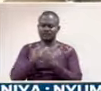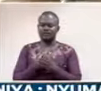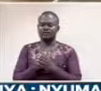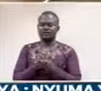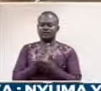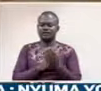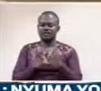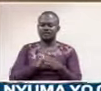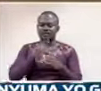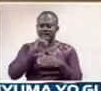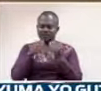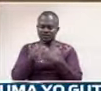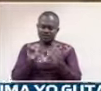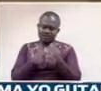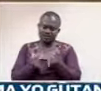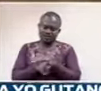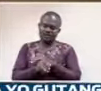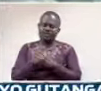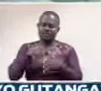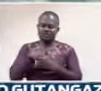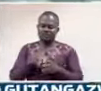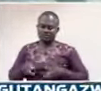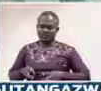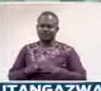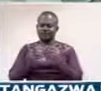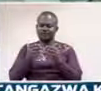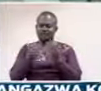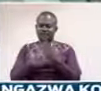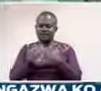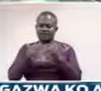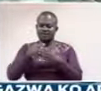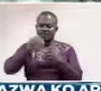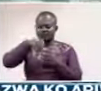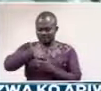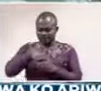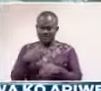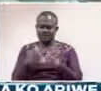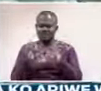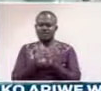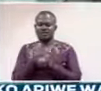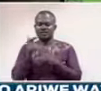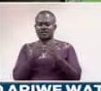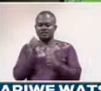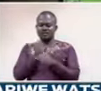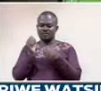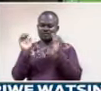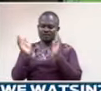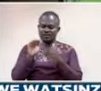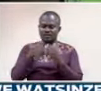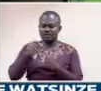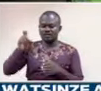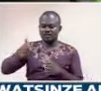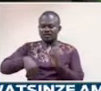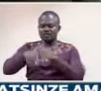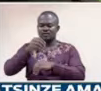mu bashoramari bagerageje kwinjira muri uwo murongo mu gukemura ikibazo cy'ibyo gupfunyikamo, ariko ibyo bakora ugereranyije n'ibikenewe